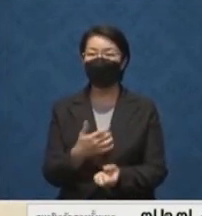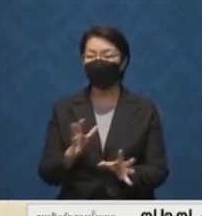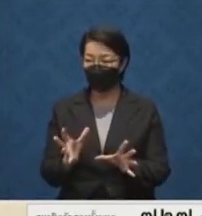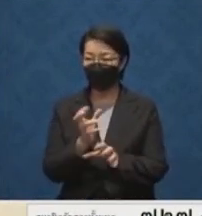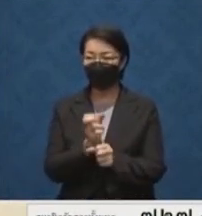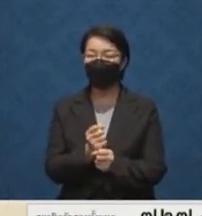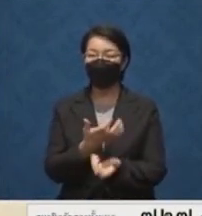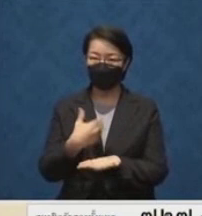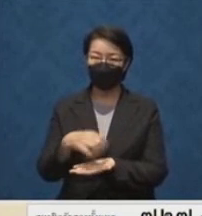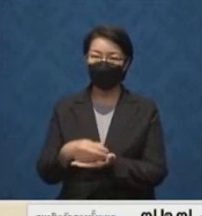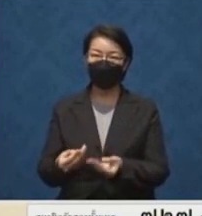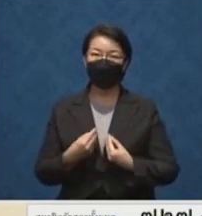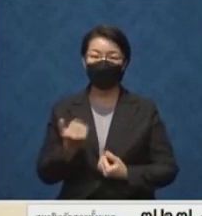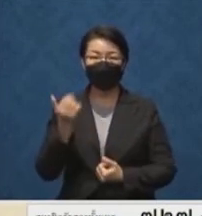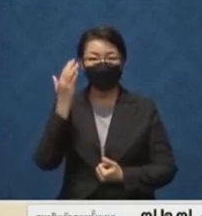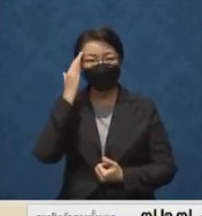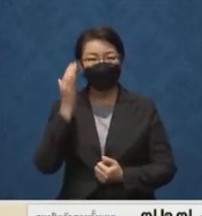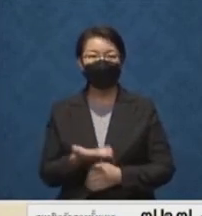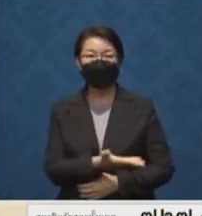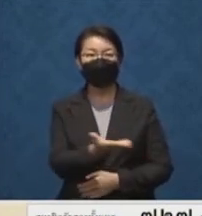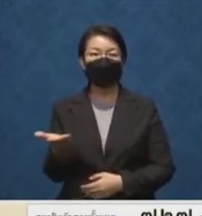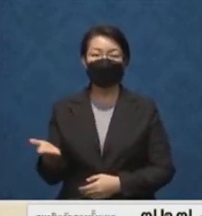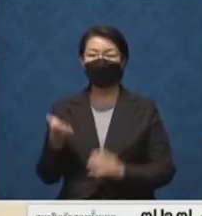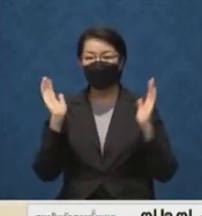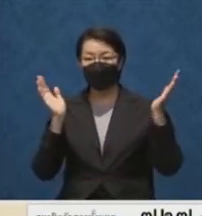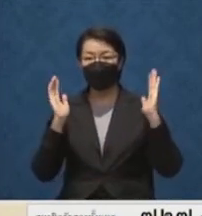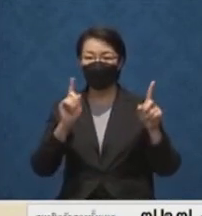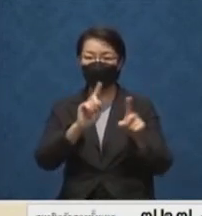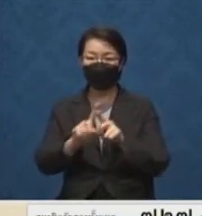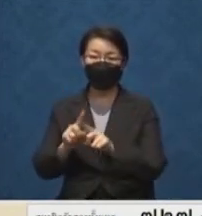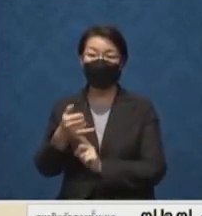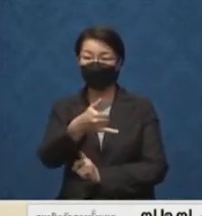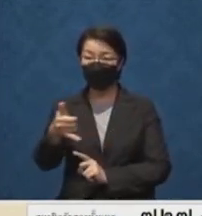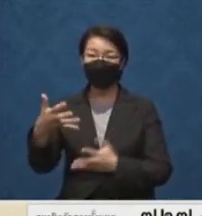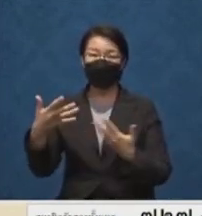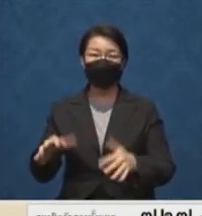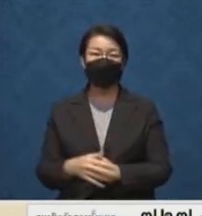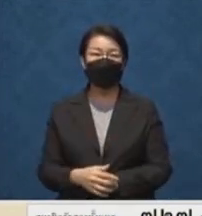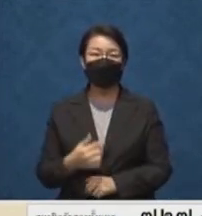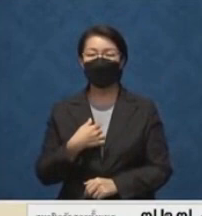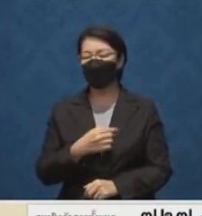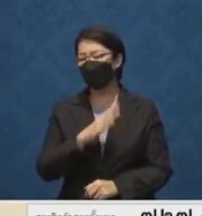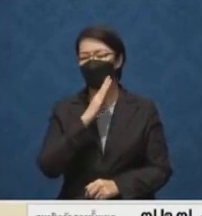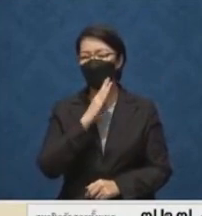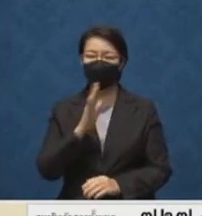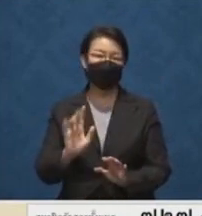ผมไม่ได้ยินจริงๆนะครับเพราะว่าทุกท่านก็อภิปรายอะไรต่างๆไม่ใช่เรื่องที่ผมจะต้องไปโกหกท